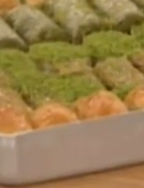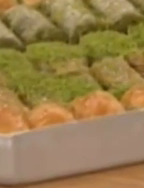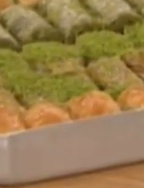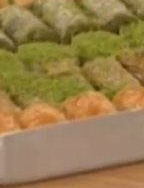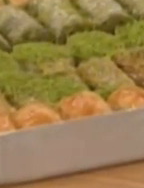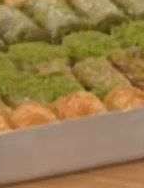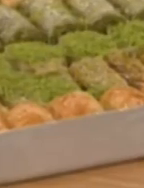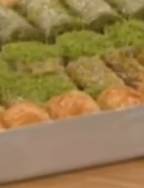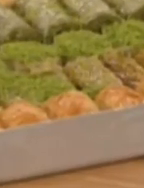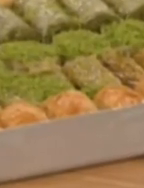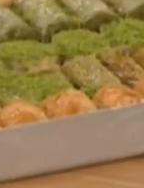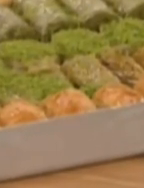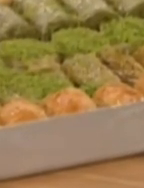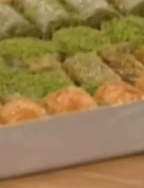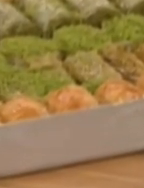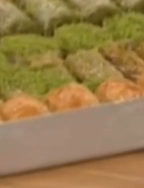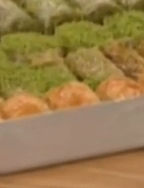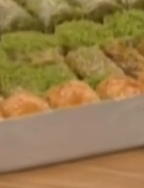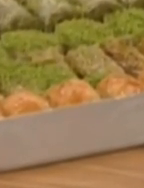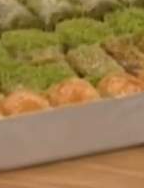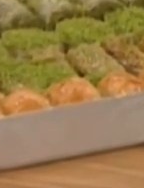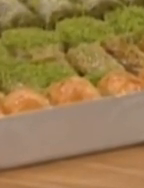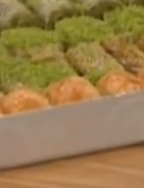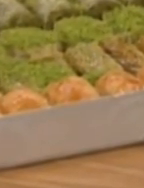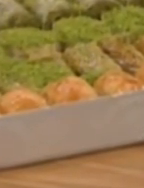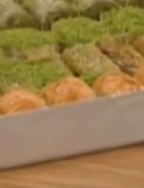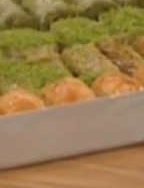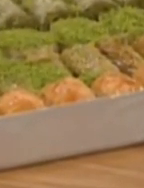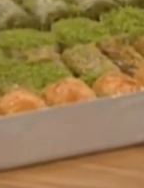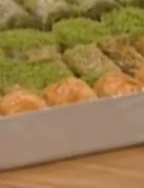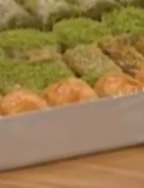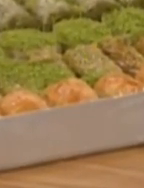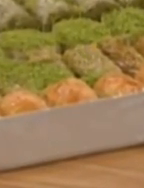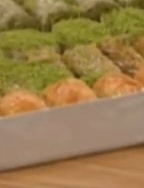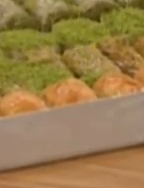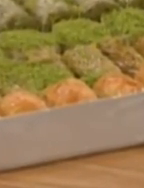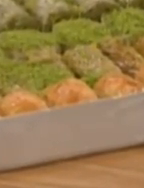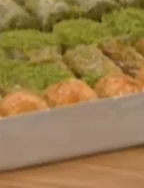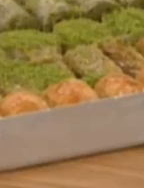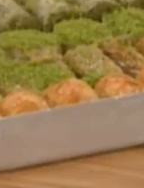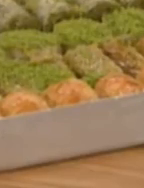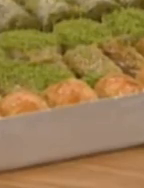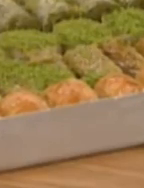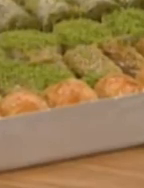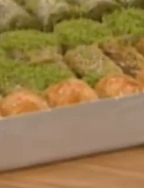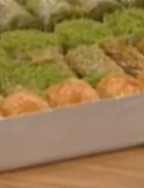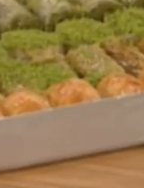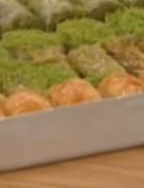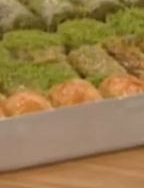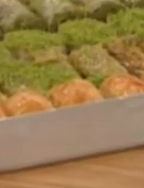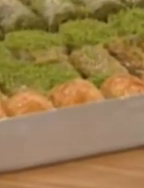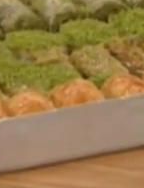uçuyor lezzeti. Acımsı oluyor. Hı hı. Bir ürünü yaparken pişme derecesi, şeker